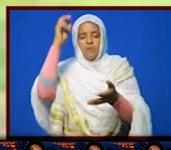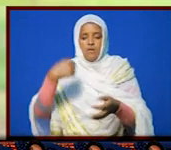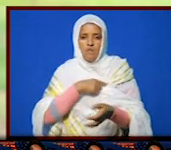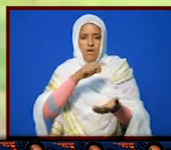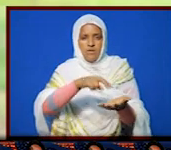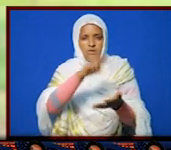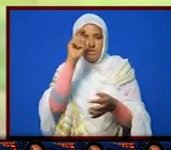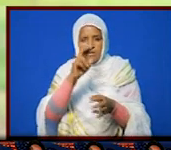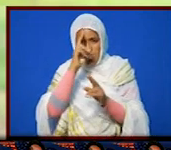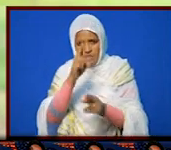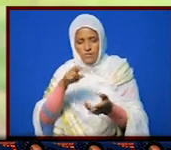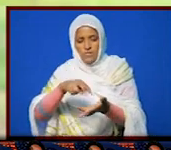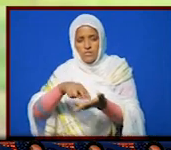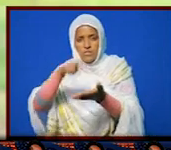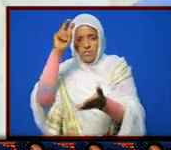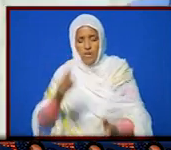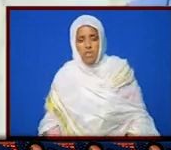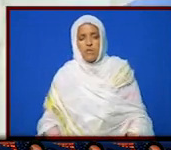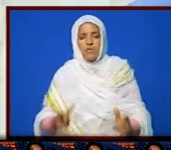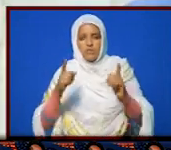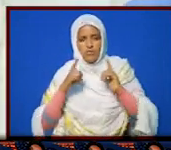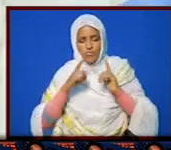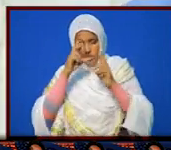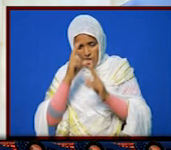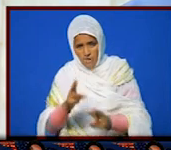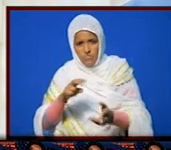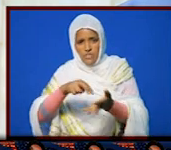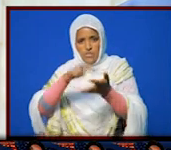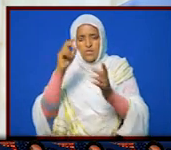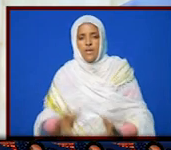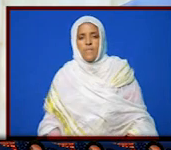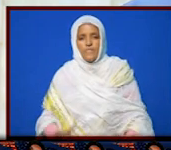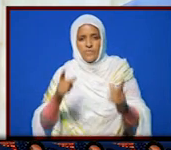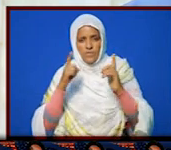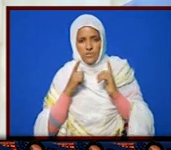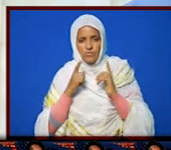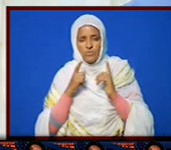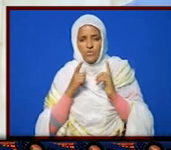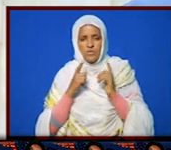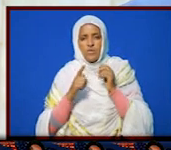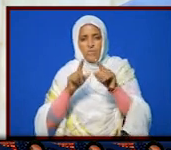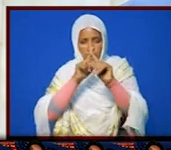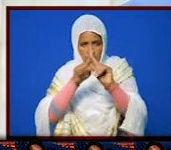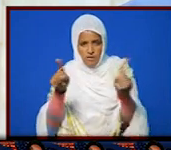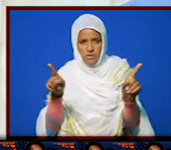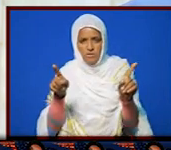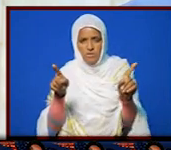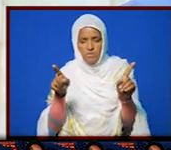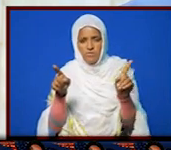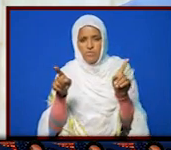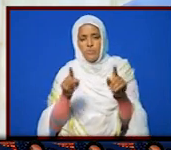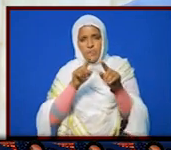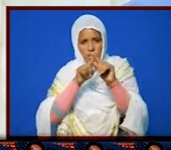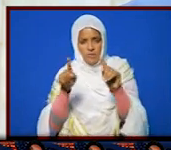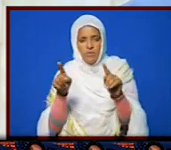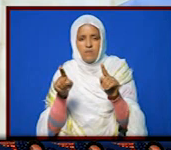እኛ የህይወት ትንሳኤ እንነሳለን። ክብር ትንሳኤ እንዲኖረን የክብር ትንሳኤ እንዲኖረን